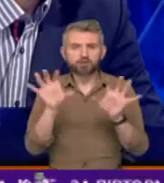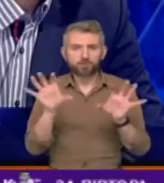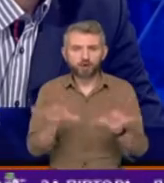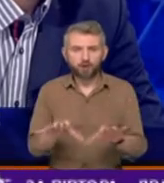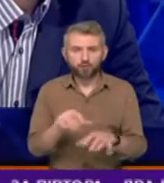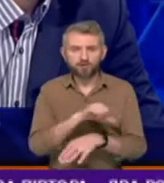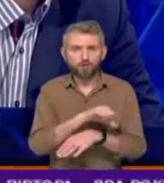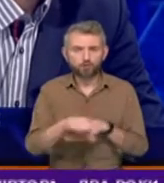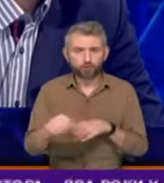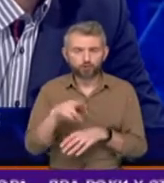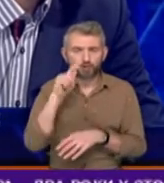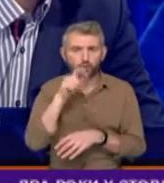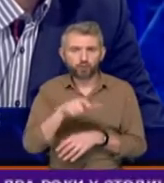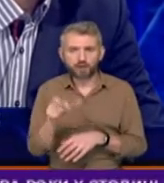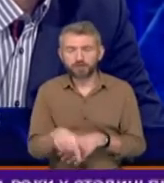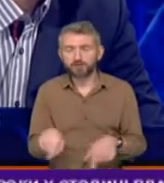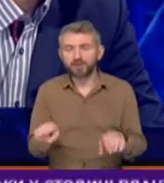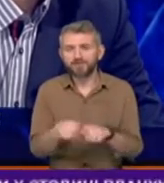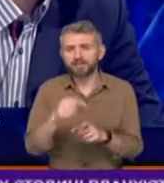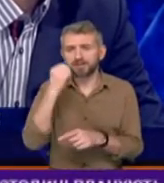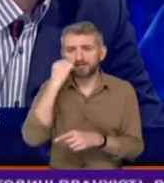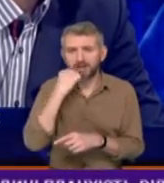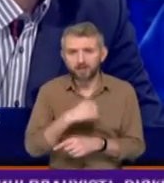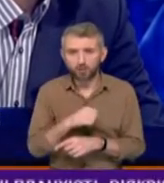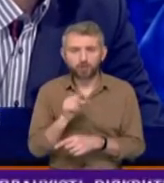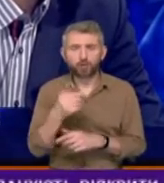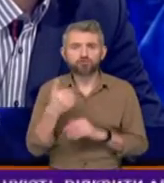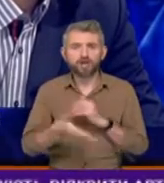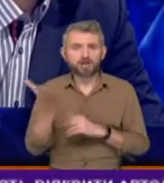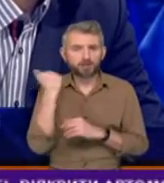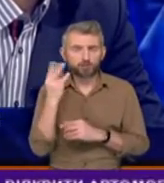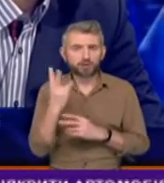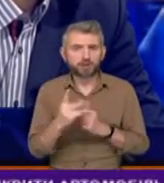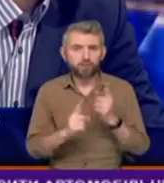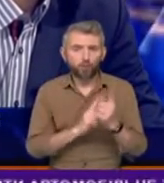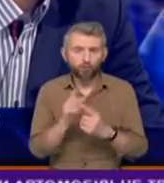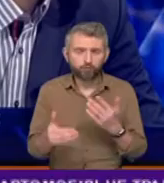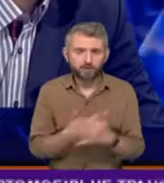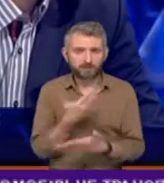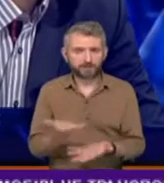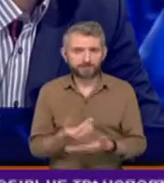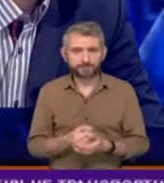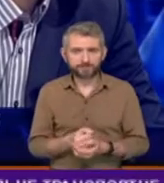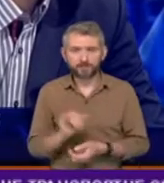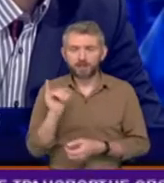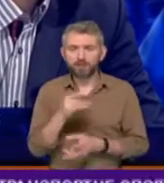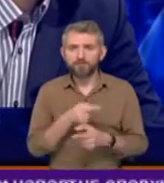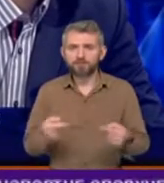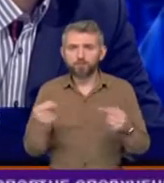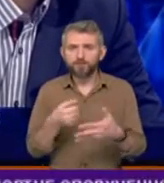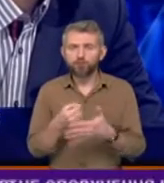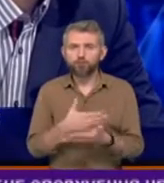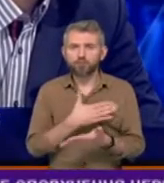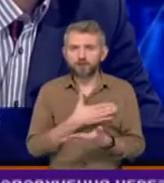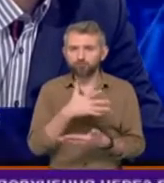за кордоном для українців, воно вже настільки застаріло, його вже давно треба оновити. І відповідно до